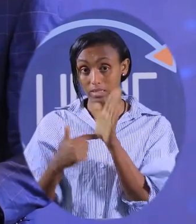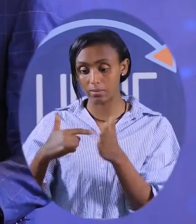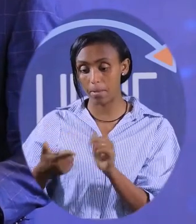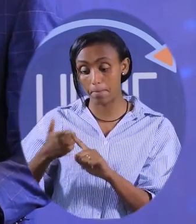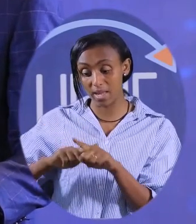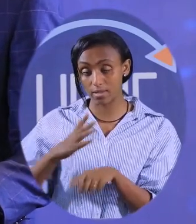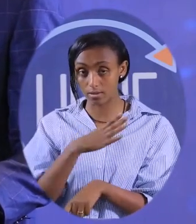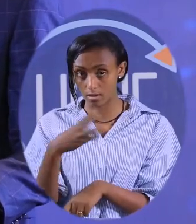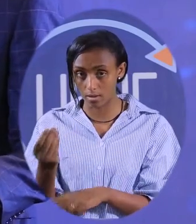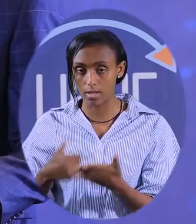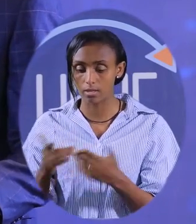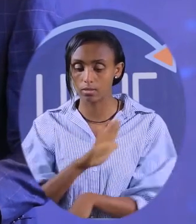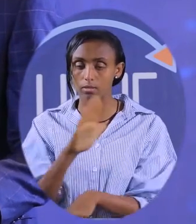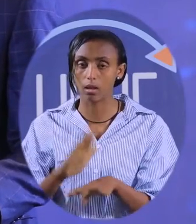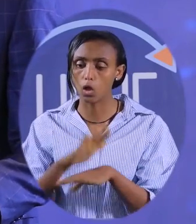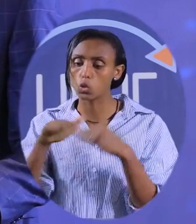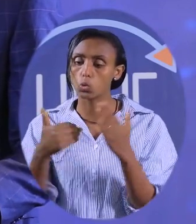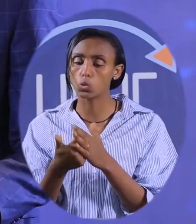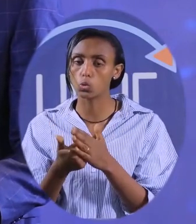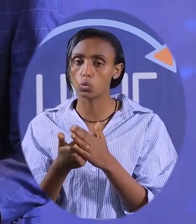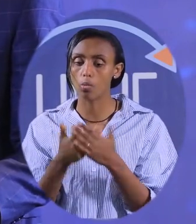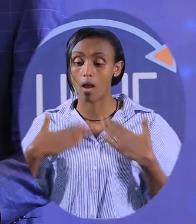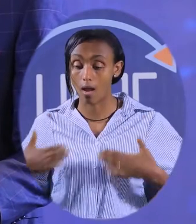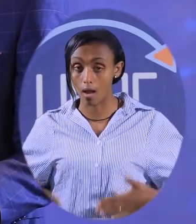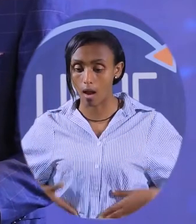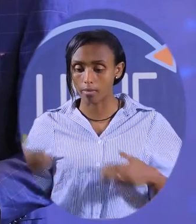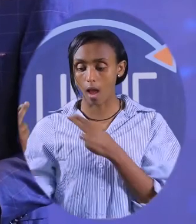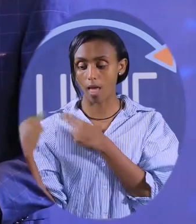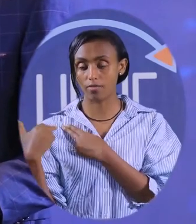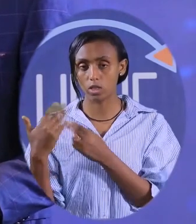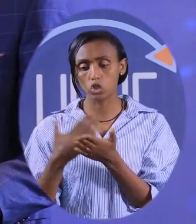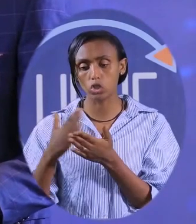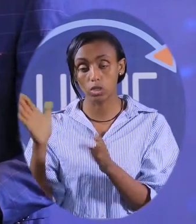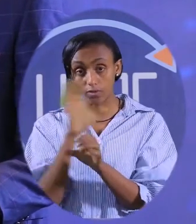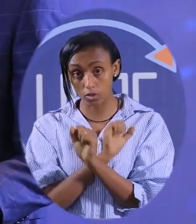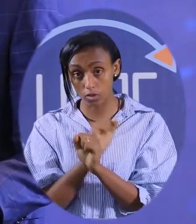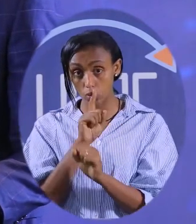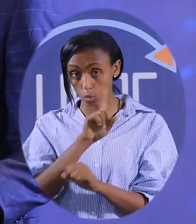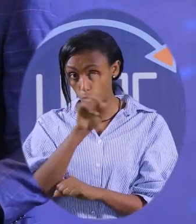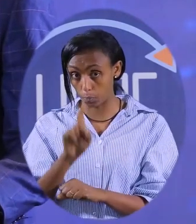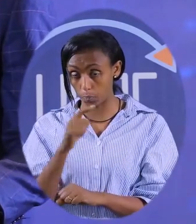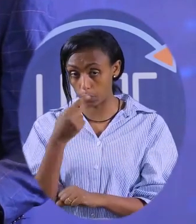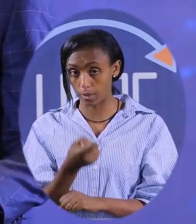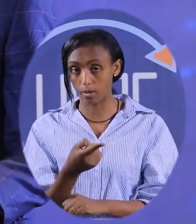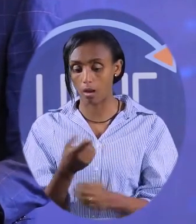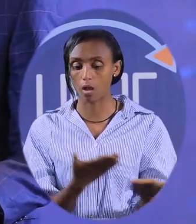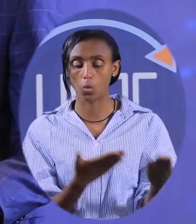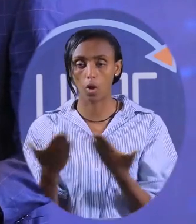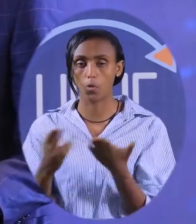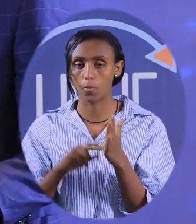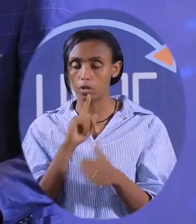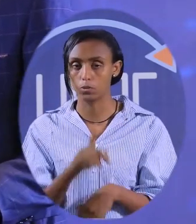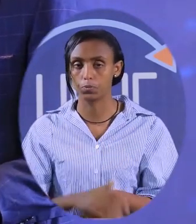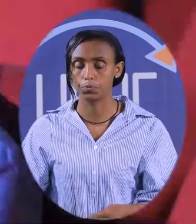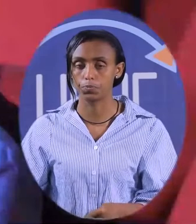መለስና እዚ ላይ የሁሉም ባለድርሻ አካላትስ ኃላፊነት እየተወጣን ነው ወይ እንደሚገባ የሚለውን ነገር አቀርባለሁ ማለት